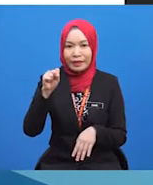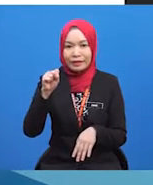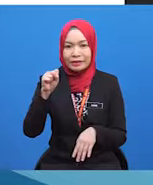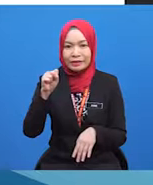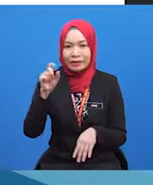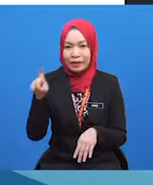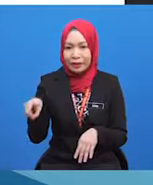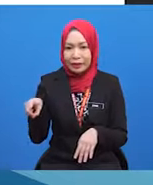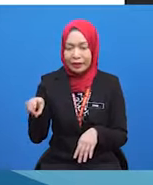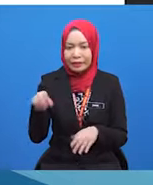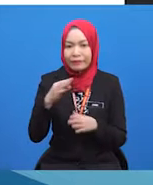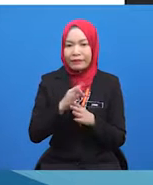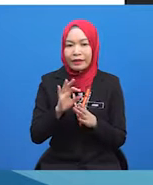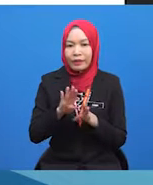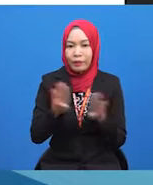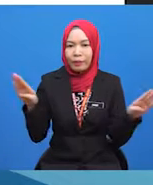bar.